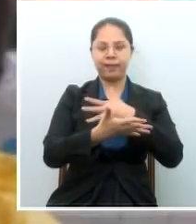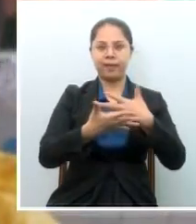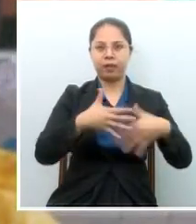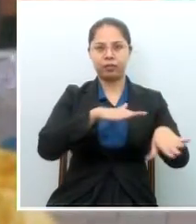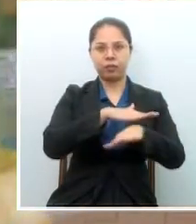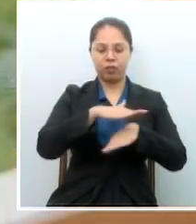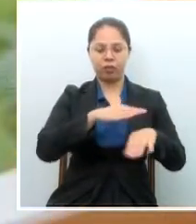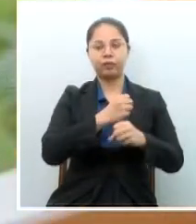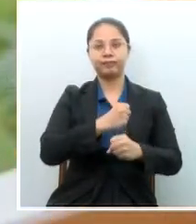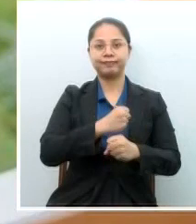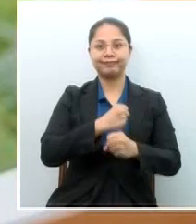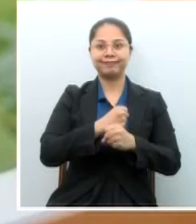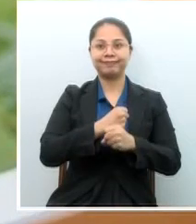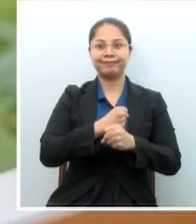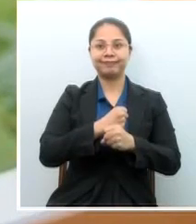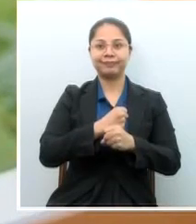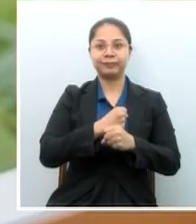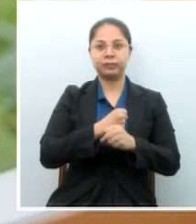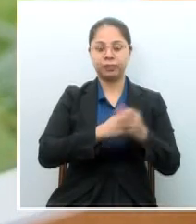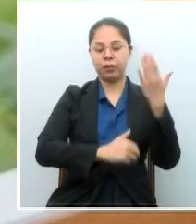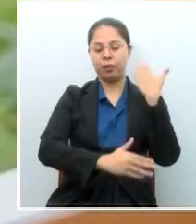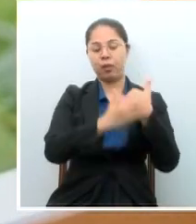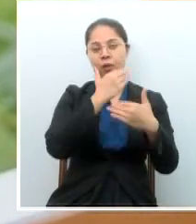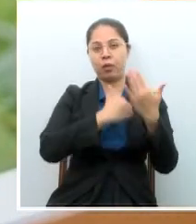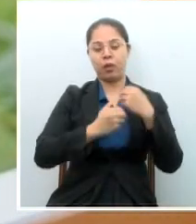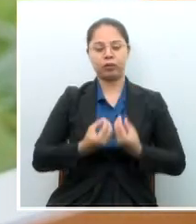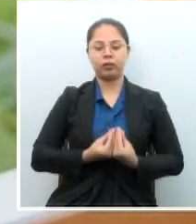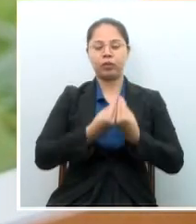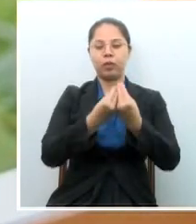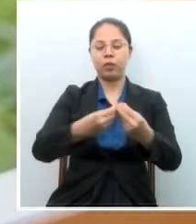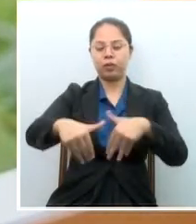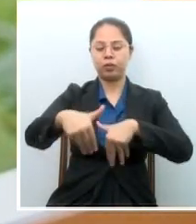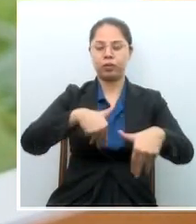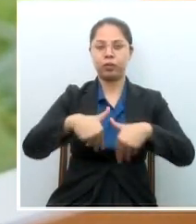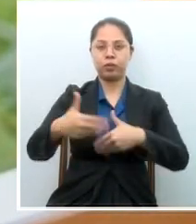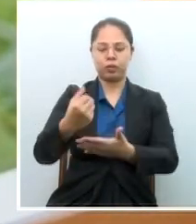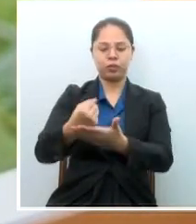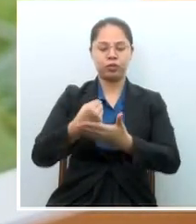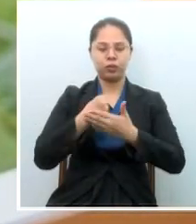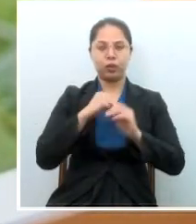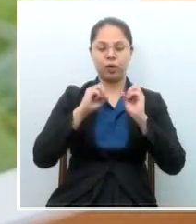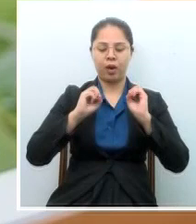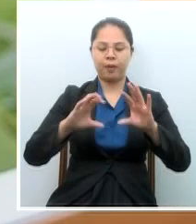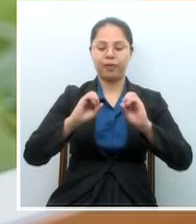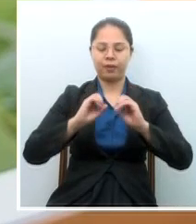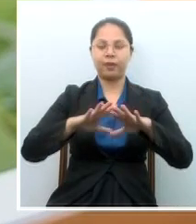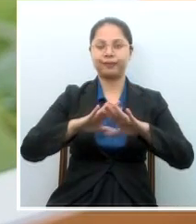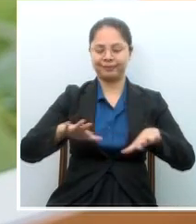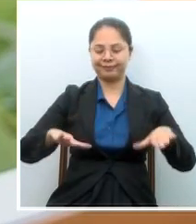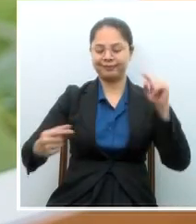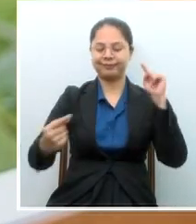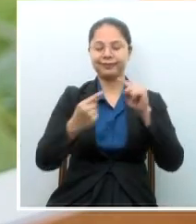ข้อมูลนั่นก็คือฐานข้อมูลทางประวัติศาสตร์ฐานข้อมูลชุมชนและที่สำคัญนั่นก็คือฐานข้อมูล